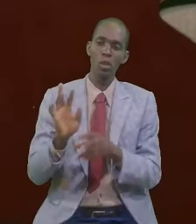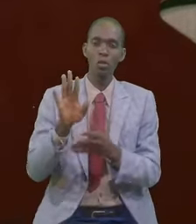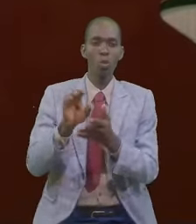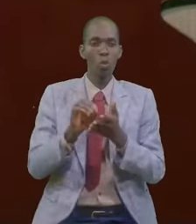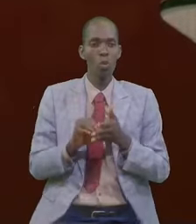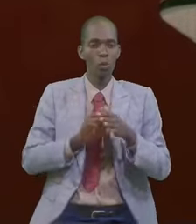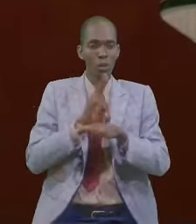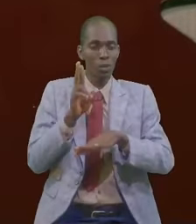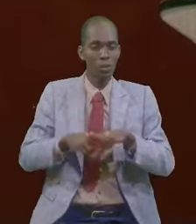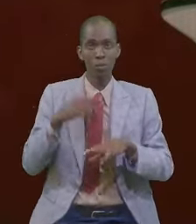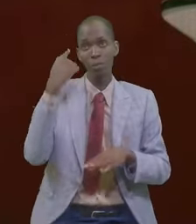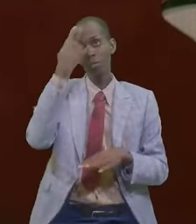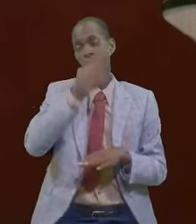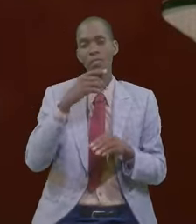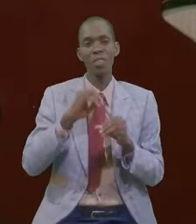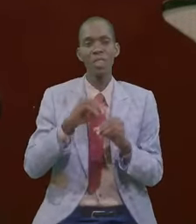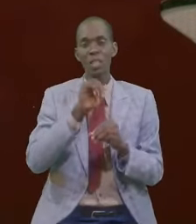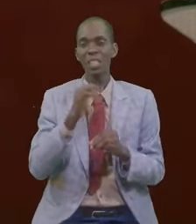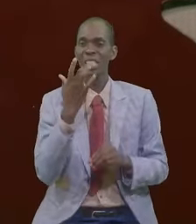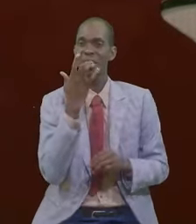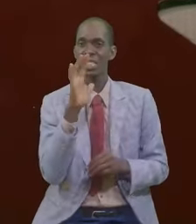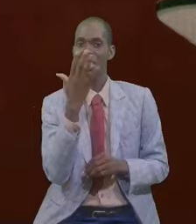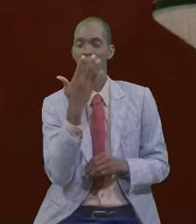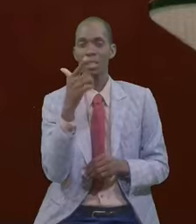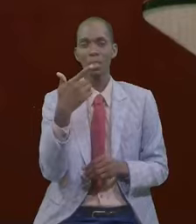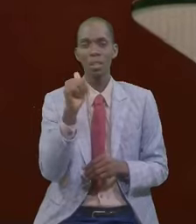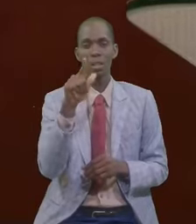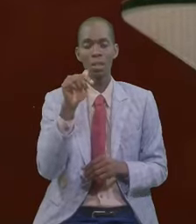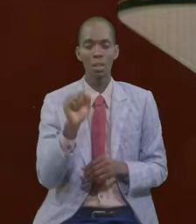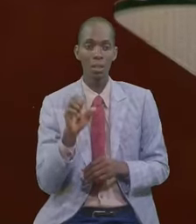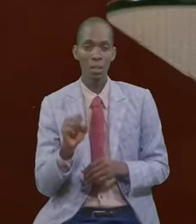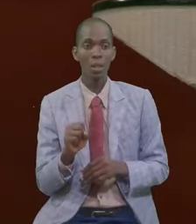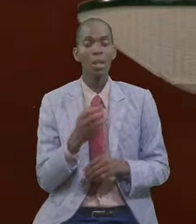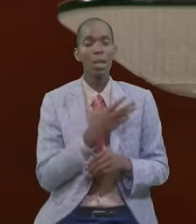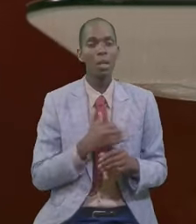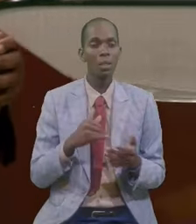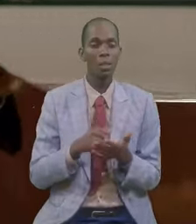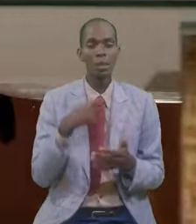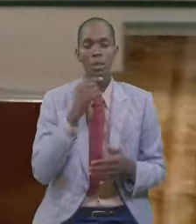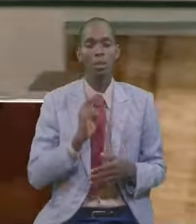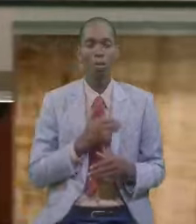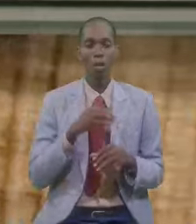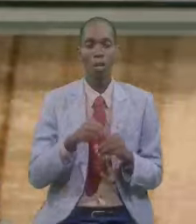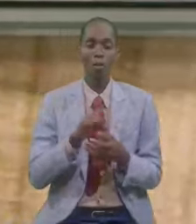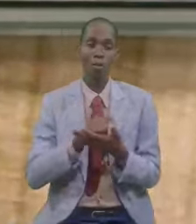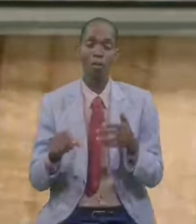un homme qui regarde dans un miroir son visage naturel. 24